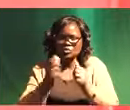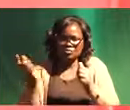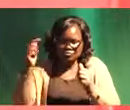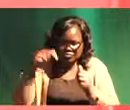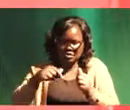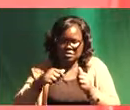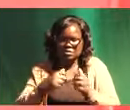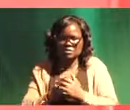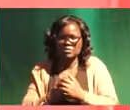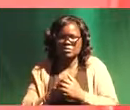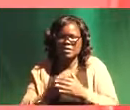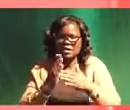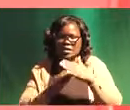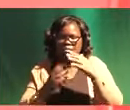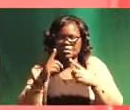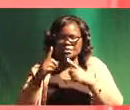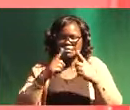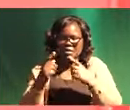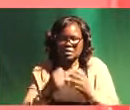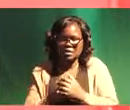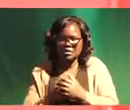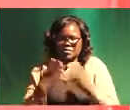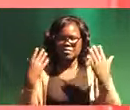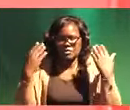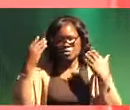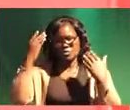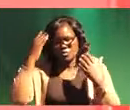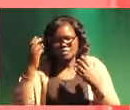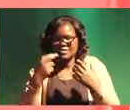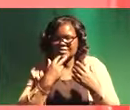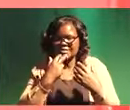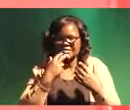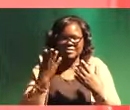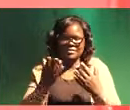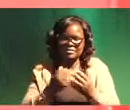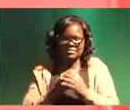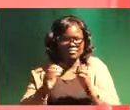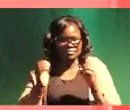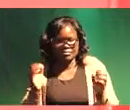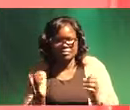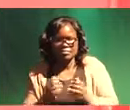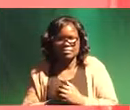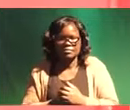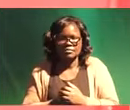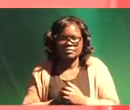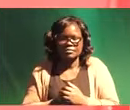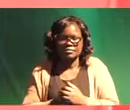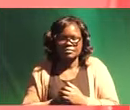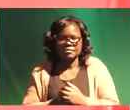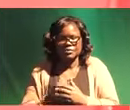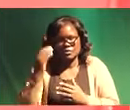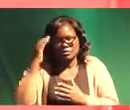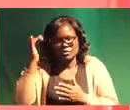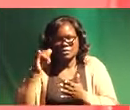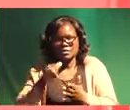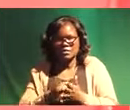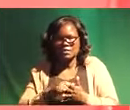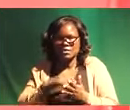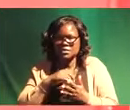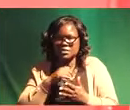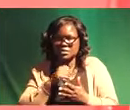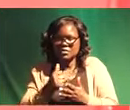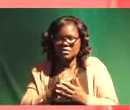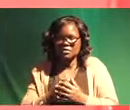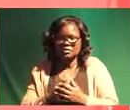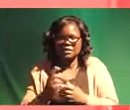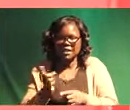Mimi nikiwa naibu speaker pale, hata wa Meru wanajua sichekangi na akina Olekina, si ndio? Si mnajua nilisema sisi ni